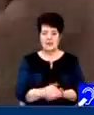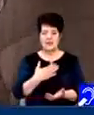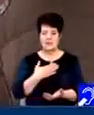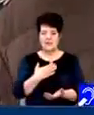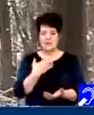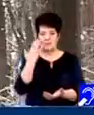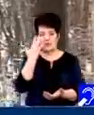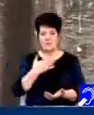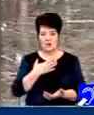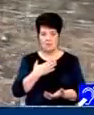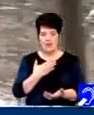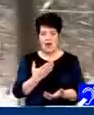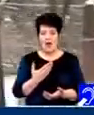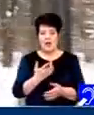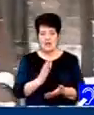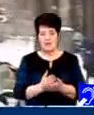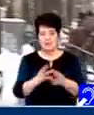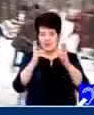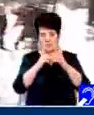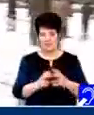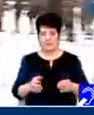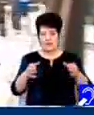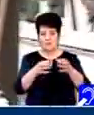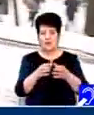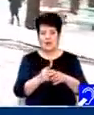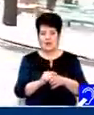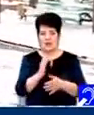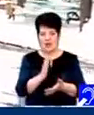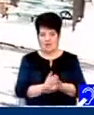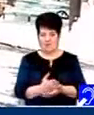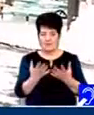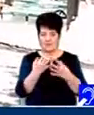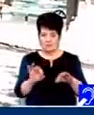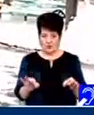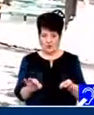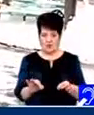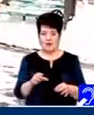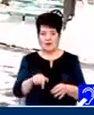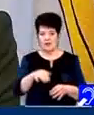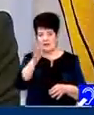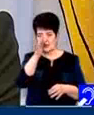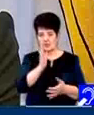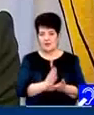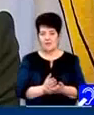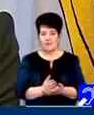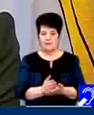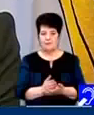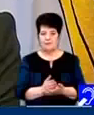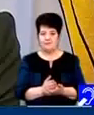mea este, dacă aș generaliza echipamentele pe care le avem disponibile în Chișinău, că avem un